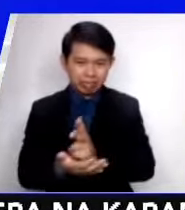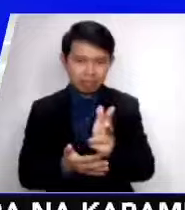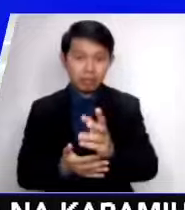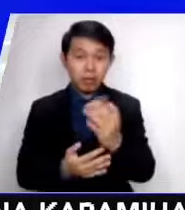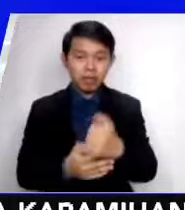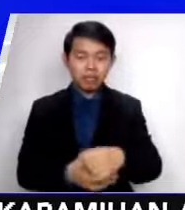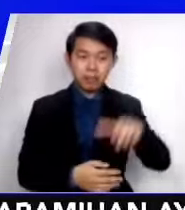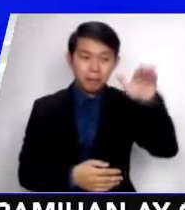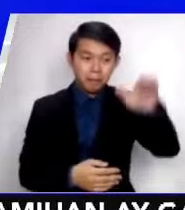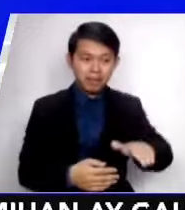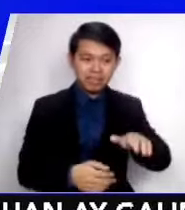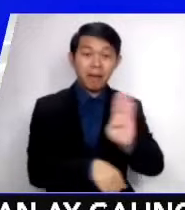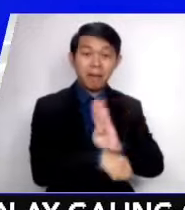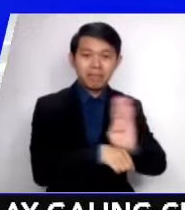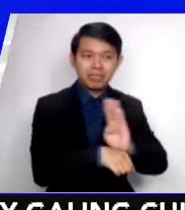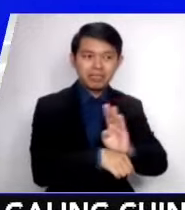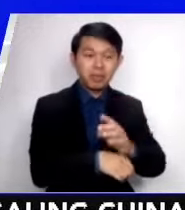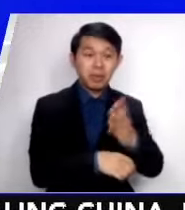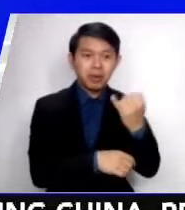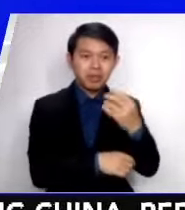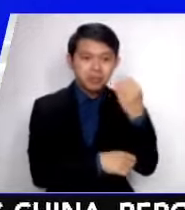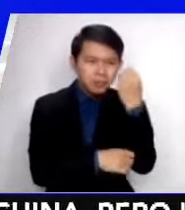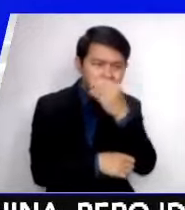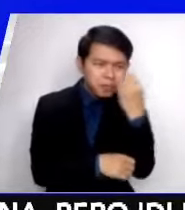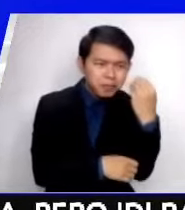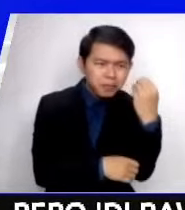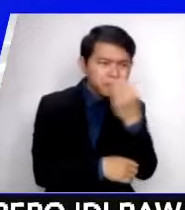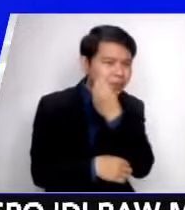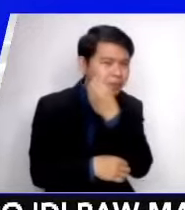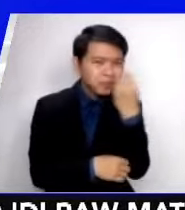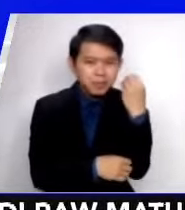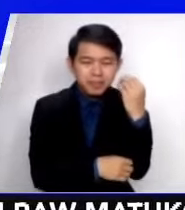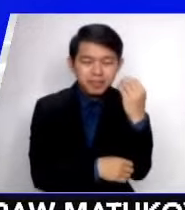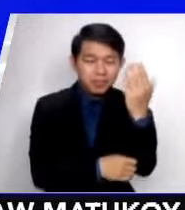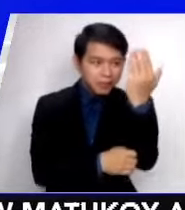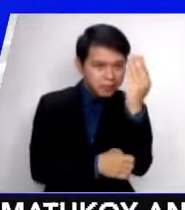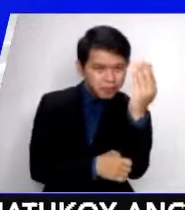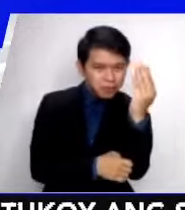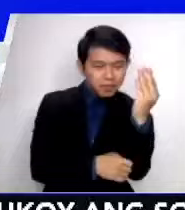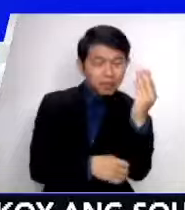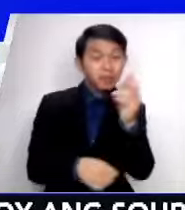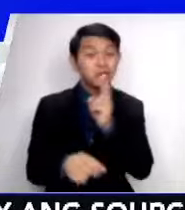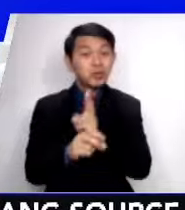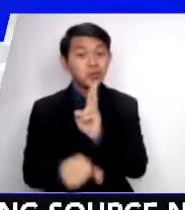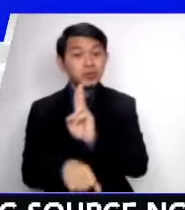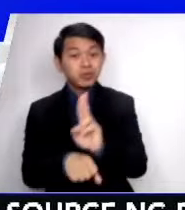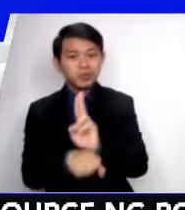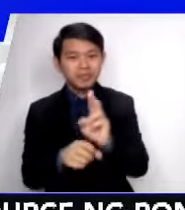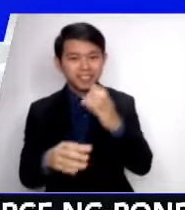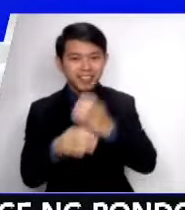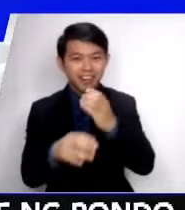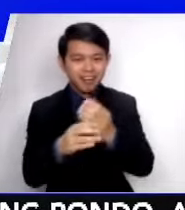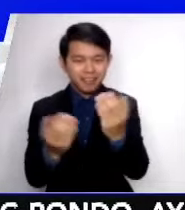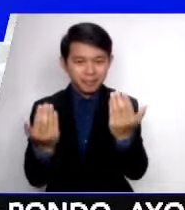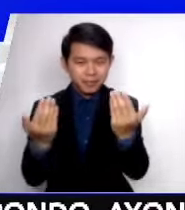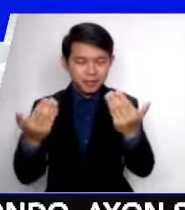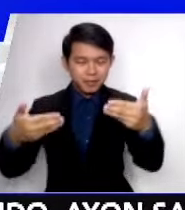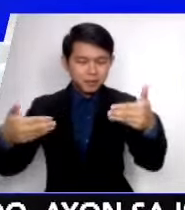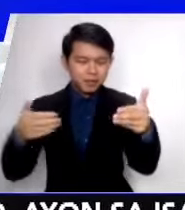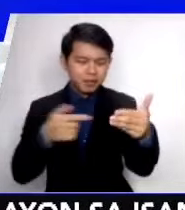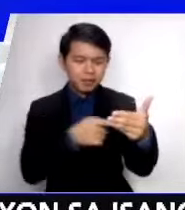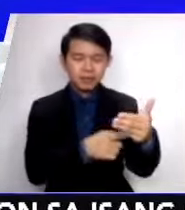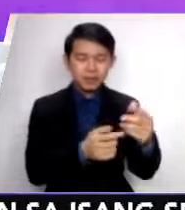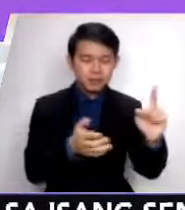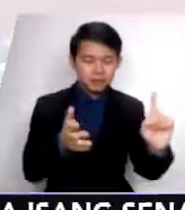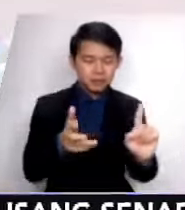raw abalahin itong on-flick ni street fashion icon. Naka-wolf cut with microbangs sa tampilik mata, weight at need ng retouch